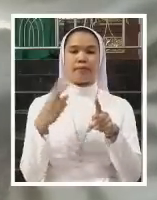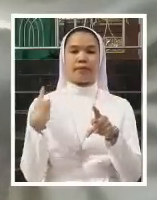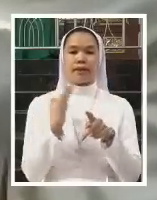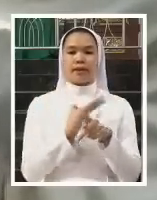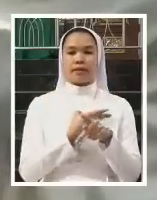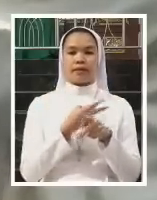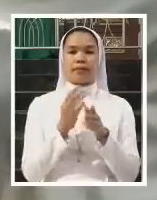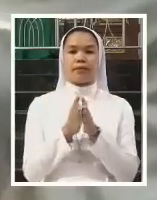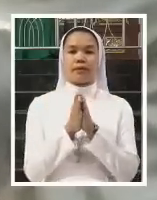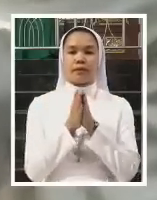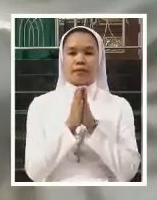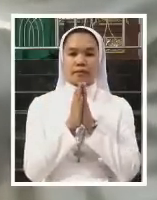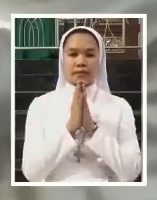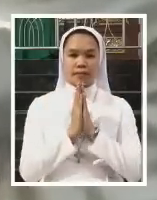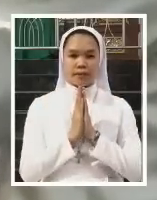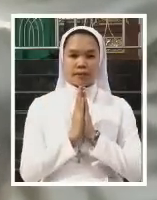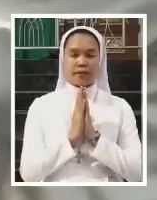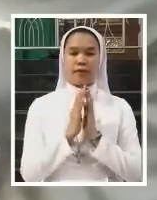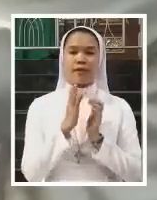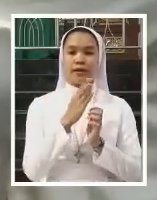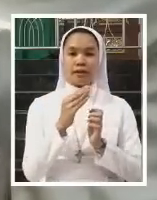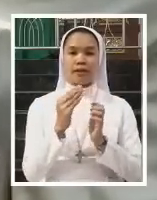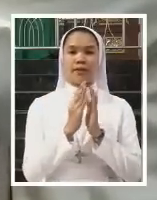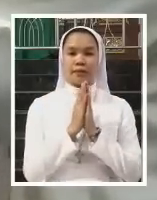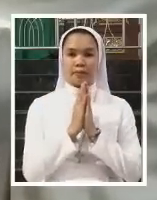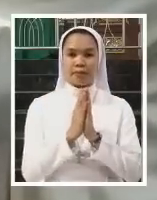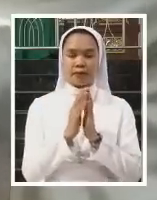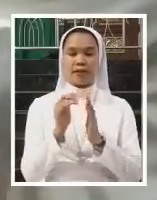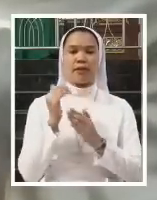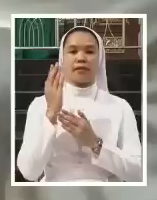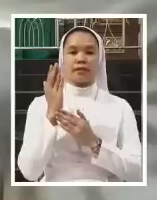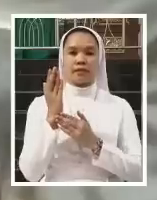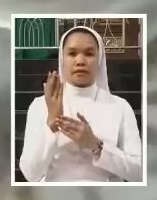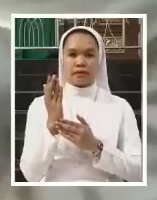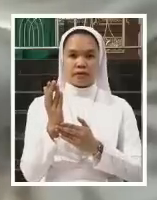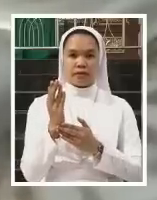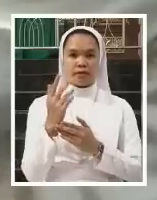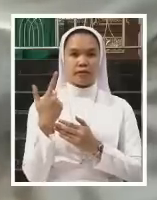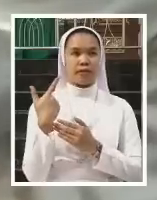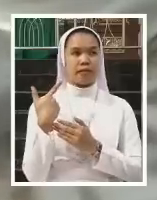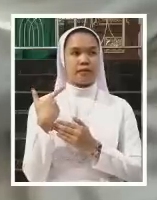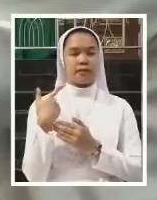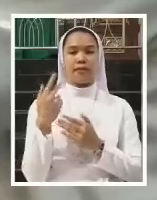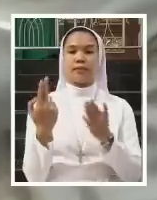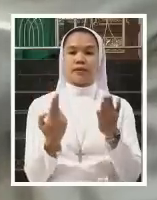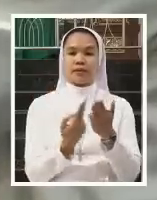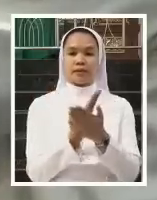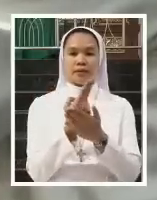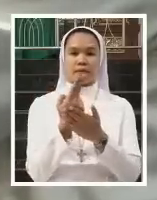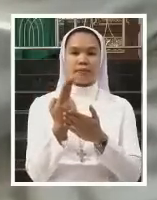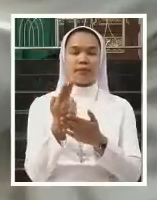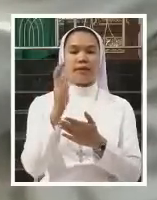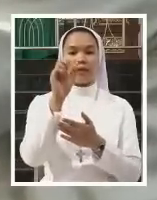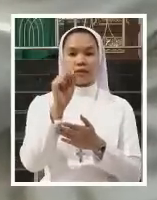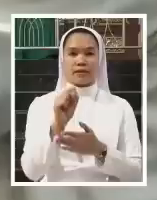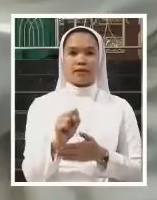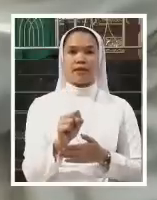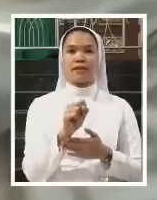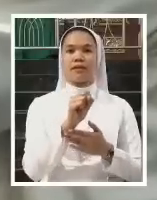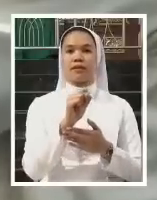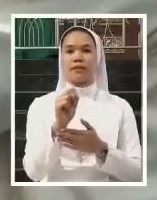nangangayo-ngayo kaming namimibis sa imo na ang mga binagumukan sa imong mga sakramento